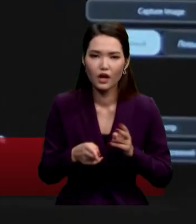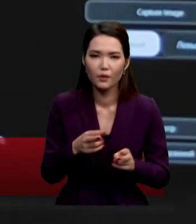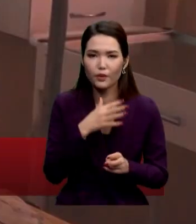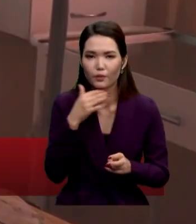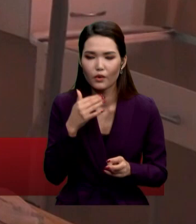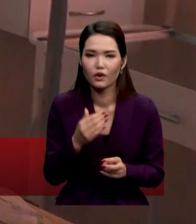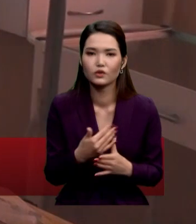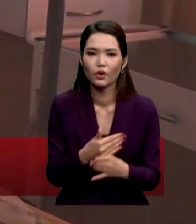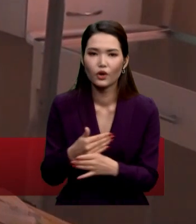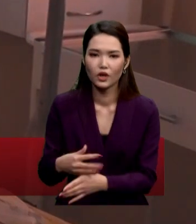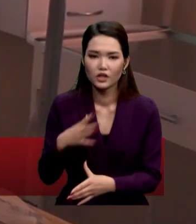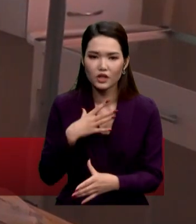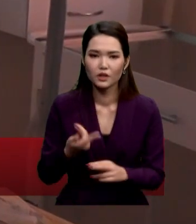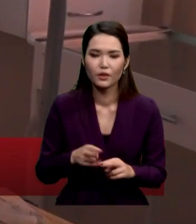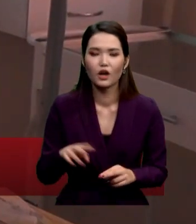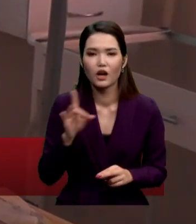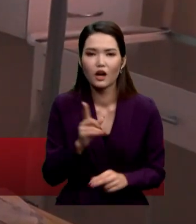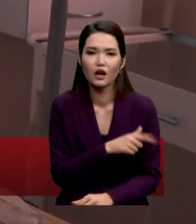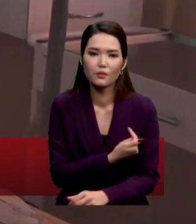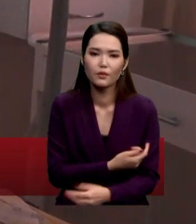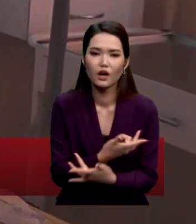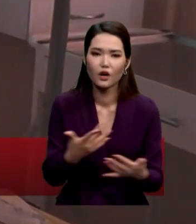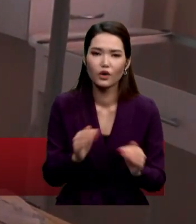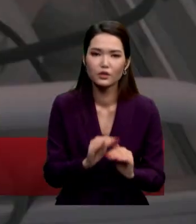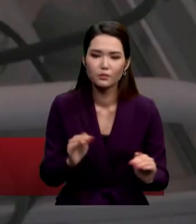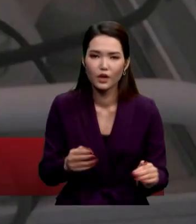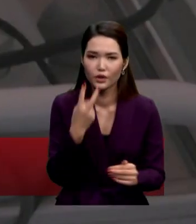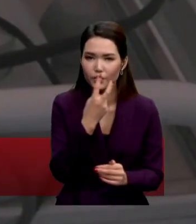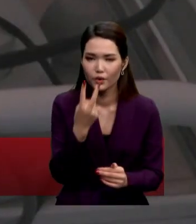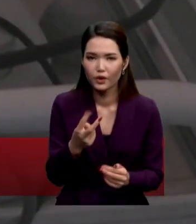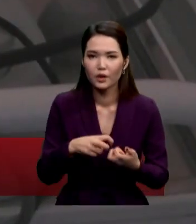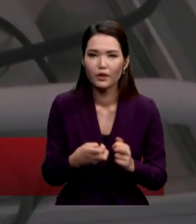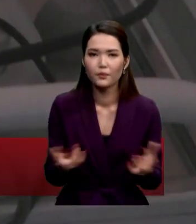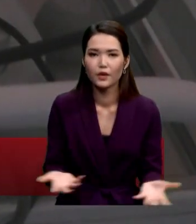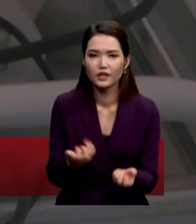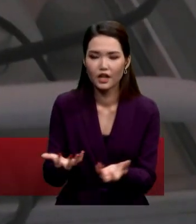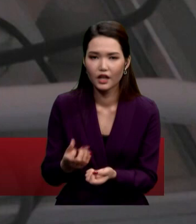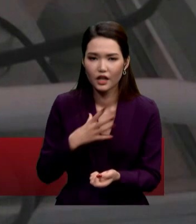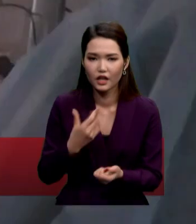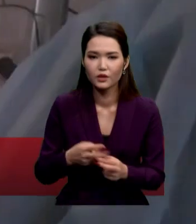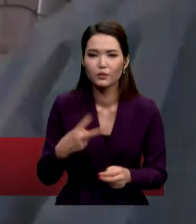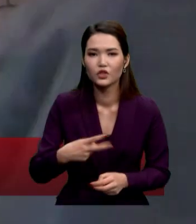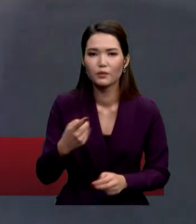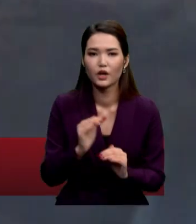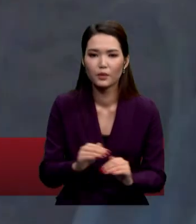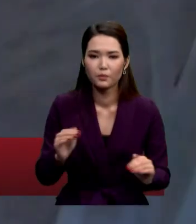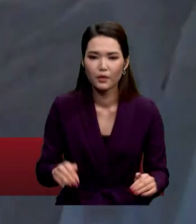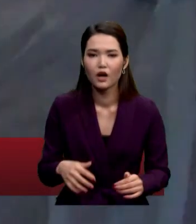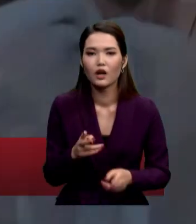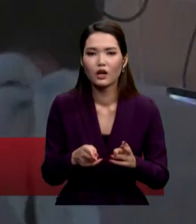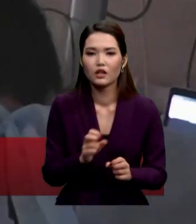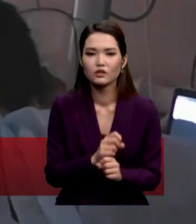жүргізуге көмектесті. Офтальмолог дәрігерлер 30 баланың көру қабілетін сақтап қалды. Соның ішінде 21 балаға қор сатып